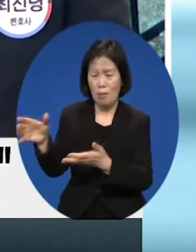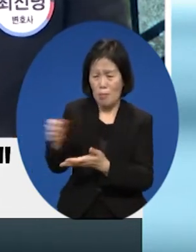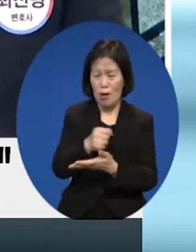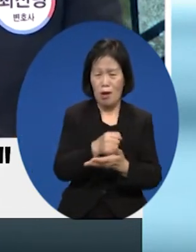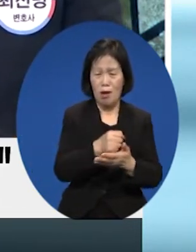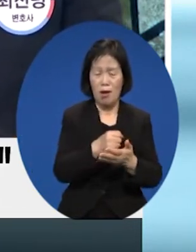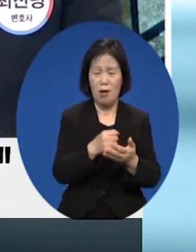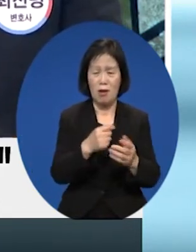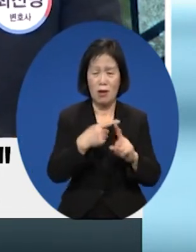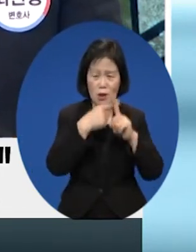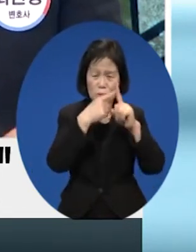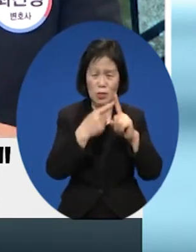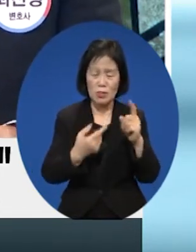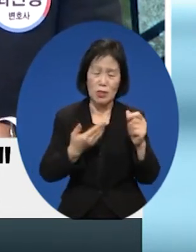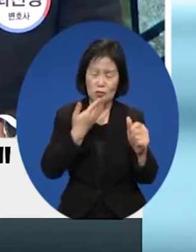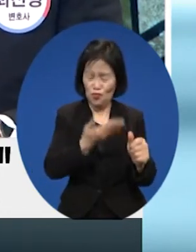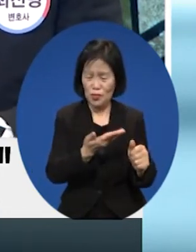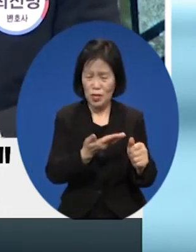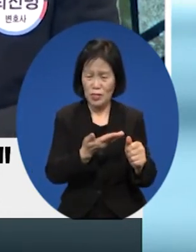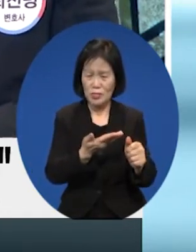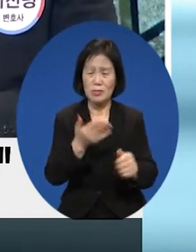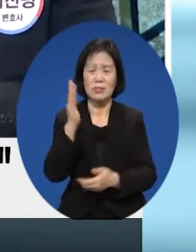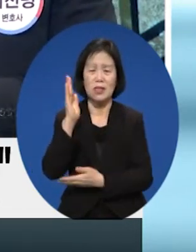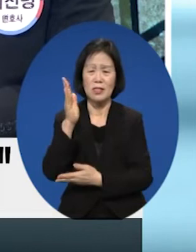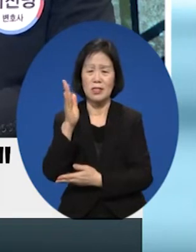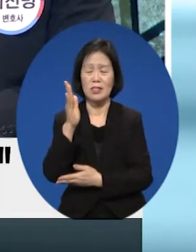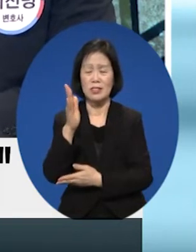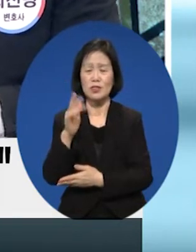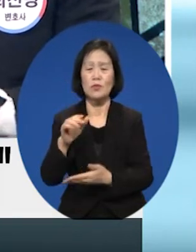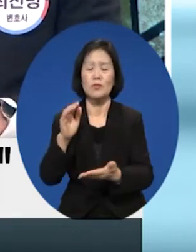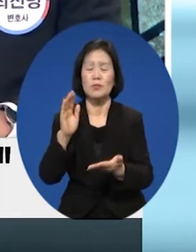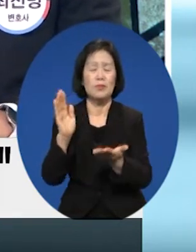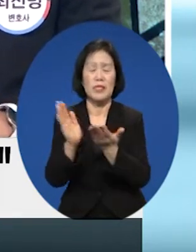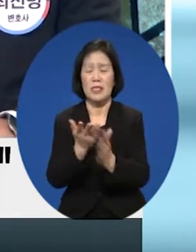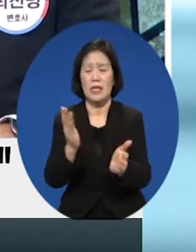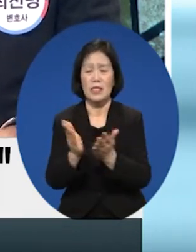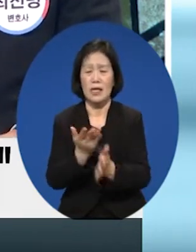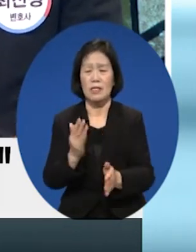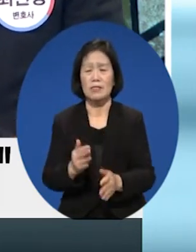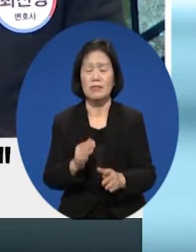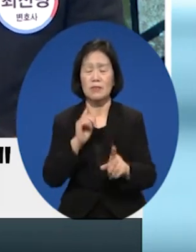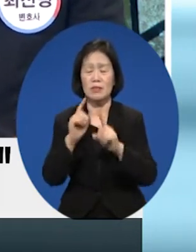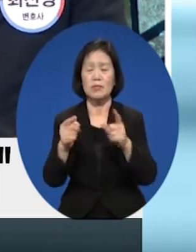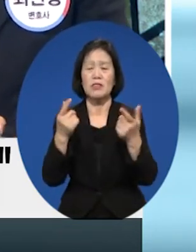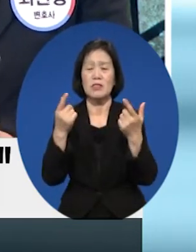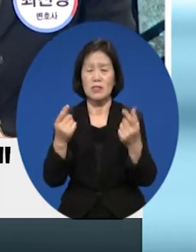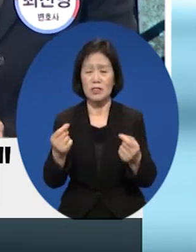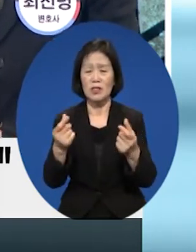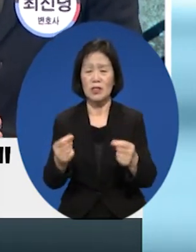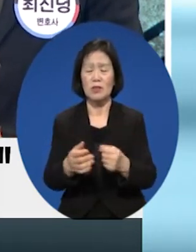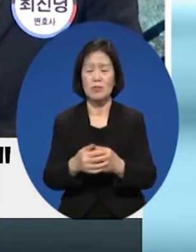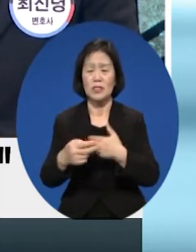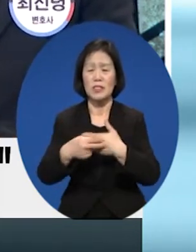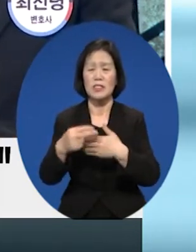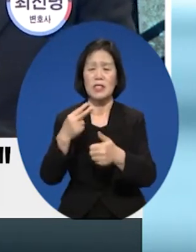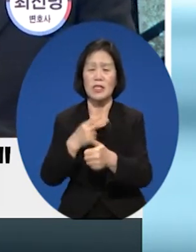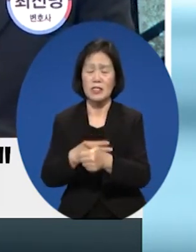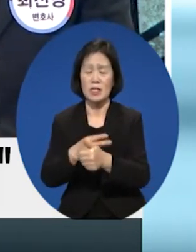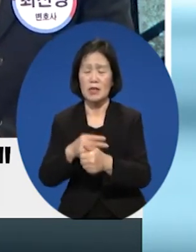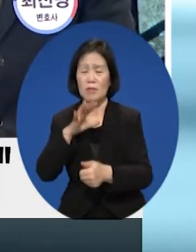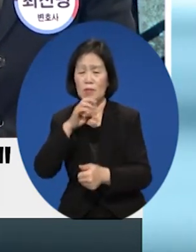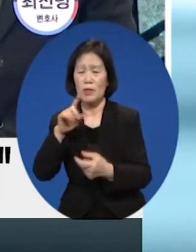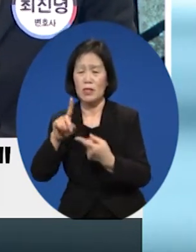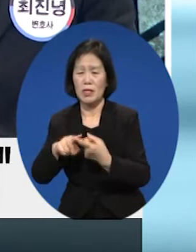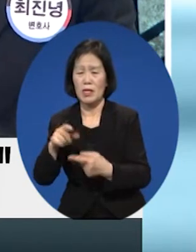뺏어가지고 간호사들한테 줄게 이런 식으로 얘기하는 것은 현재의 부적절하다. 다만 말씀드렸듯이 뭐 그 의사들의 어떤 그 반발에